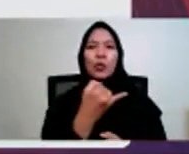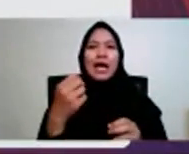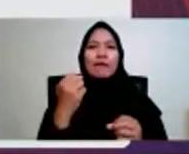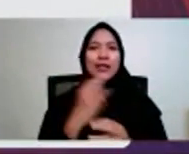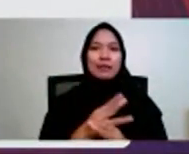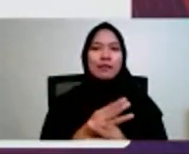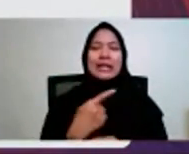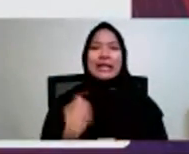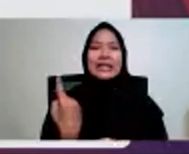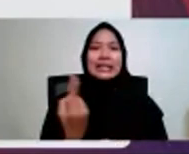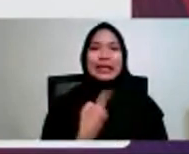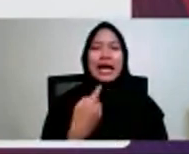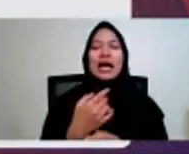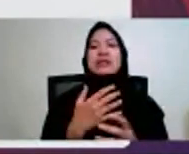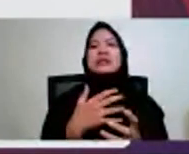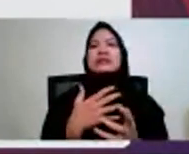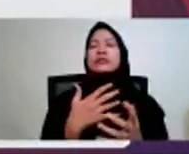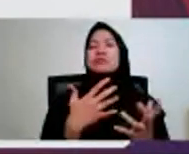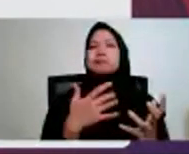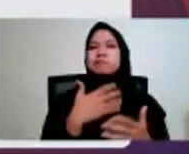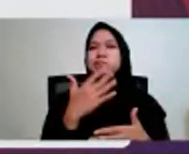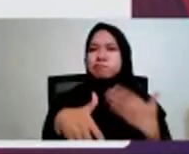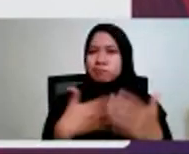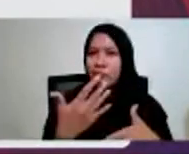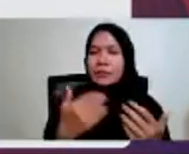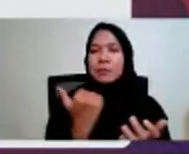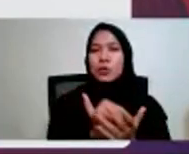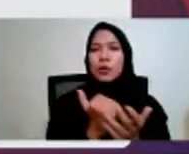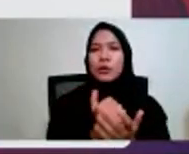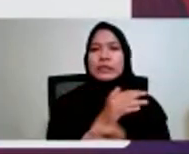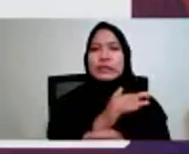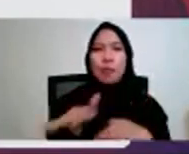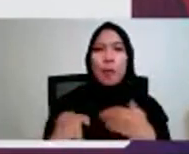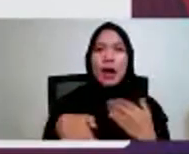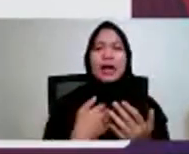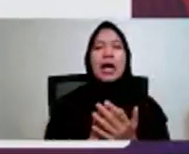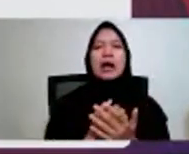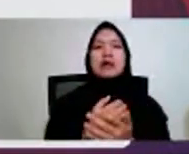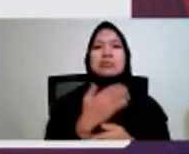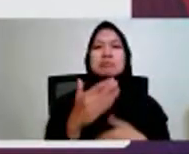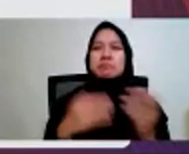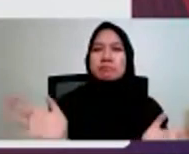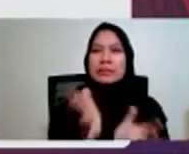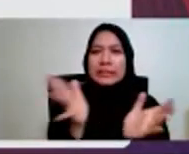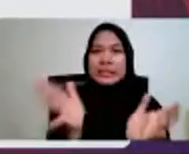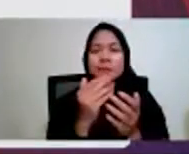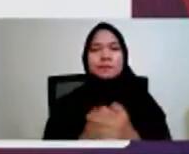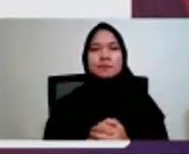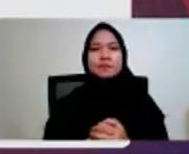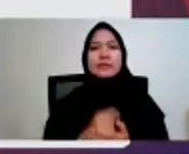semua transmisi itu agar betul-betul semuanya itu bergerak itu emas marevan